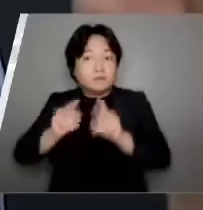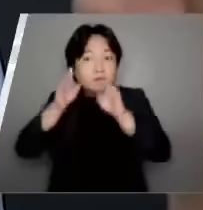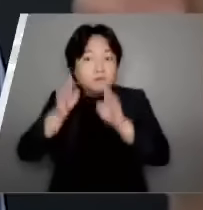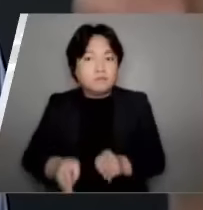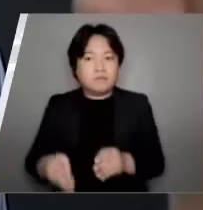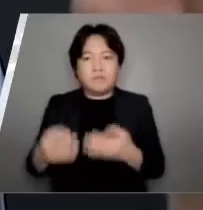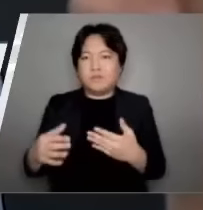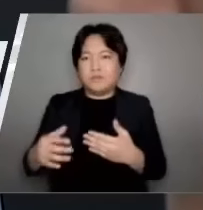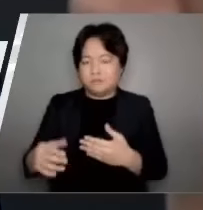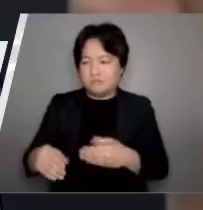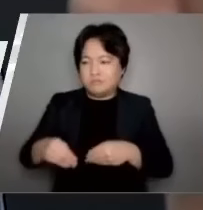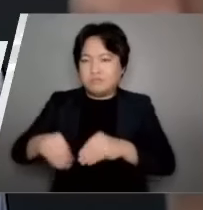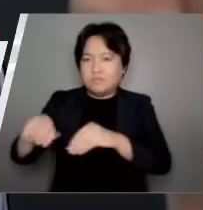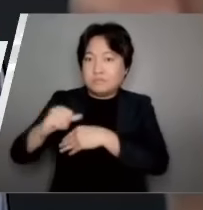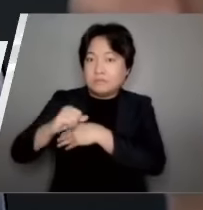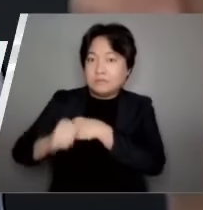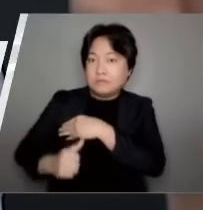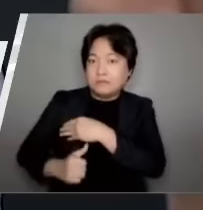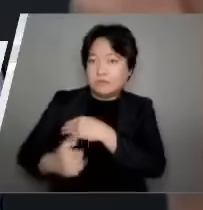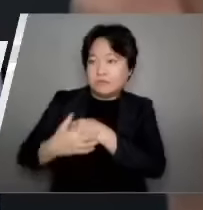na-establish nga natin na meron talagang